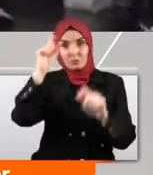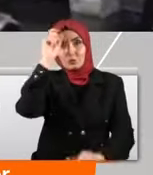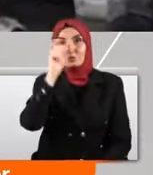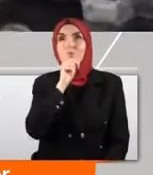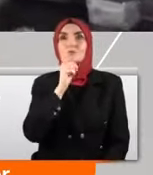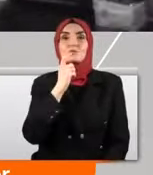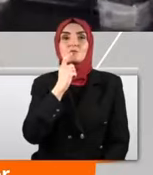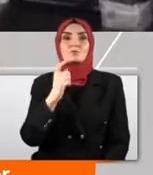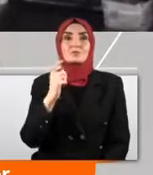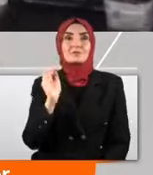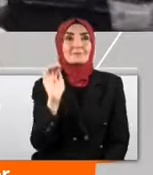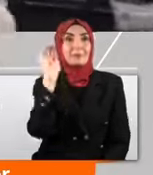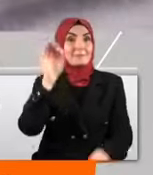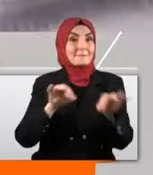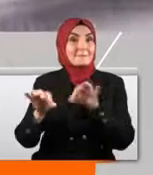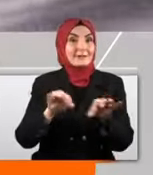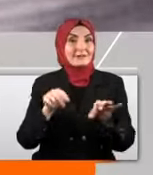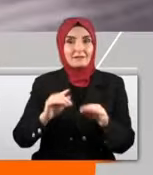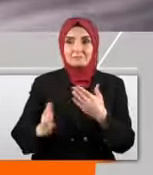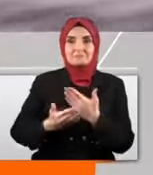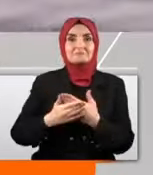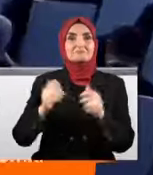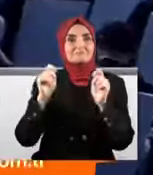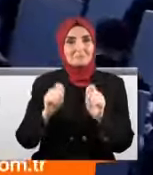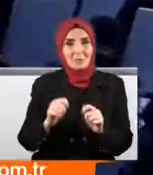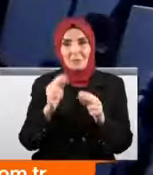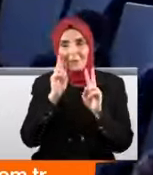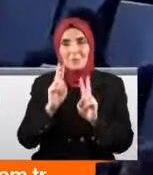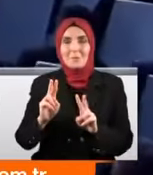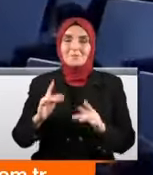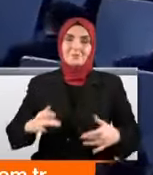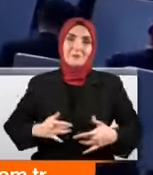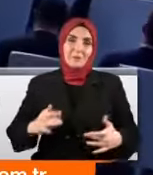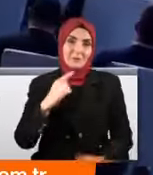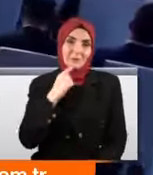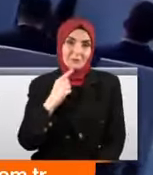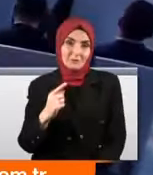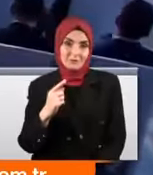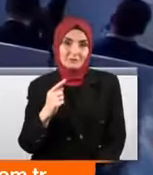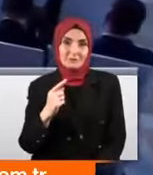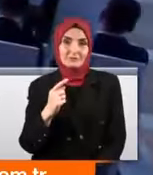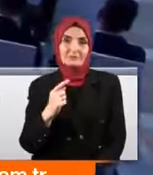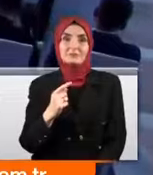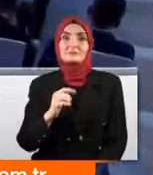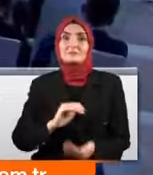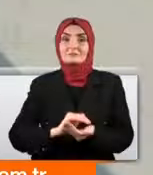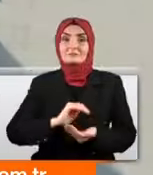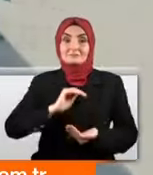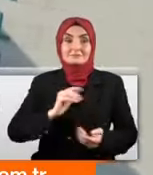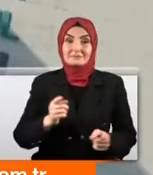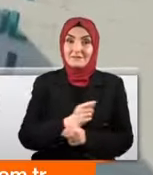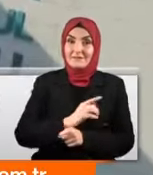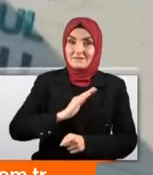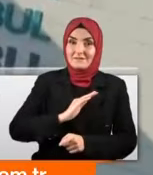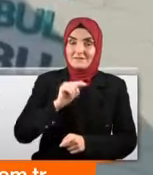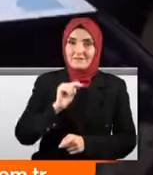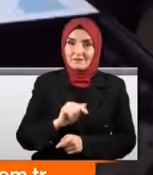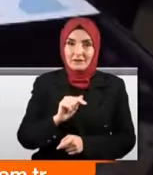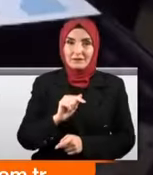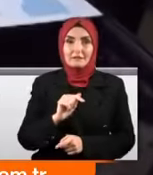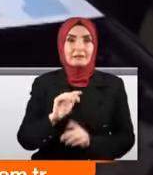omuz verdiğini görmekten memnuniyet duyuyor. Erdoğan birikimlerin değerlendirilmesi için atılacak adımların ipuçlarını da